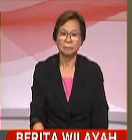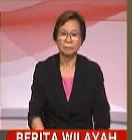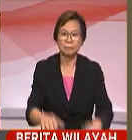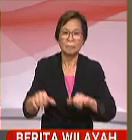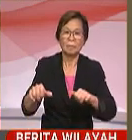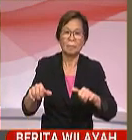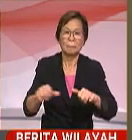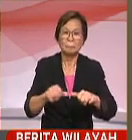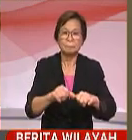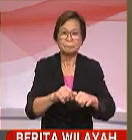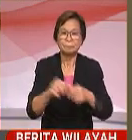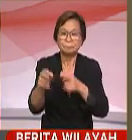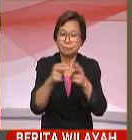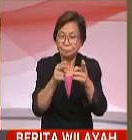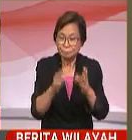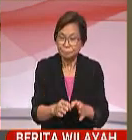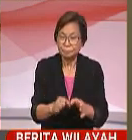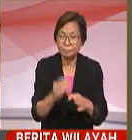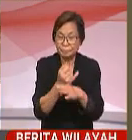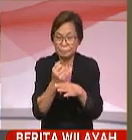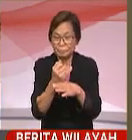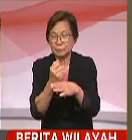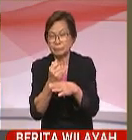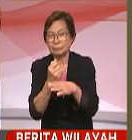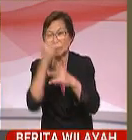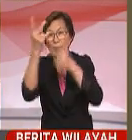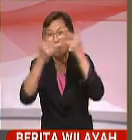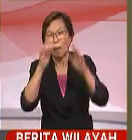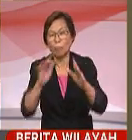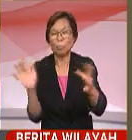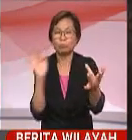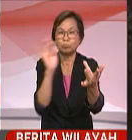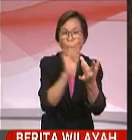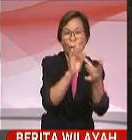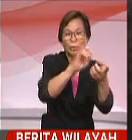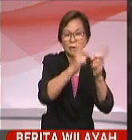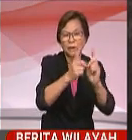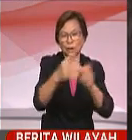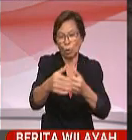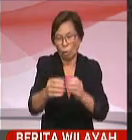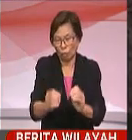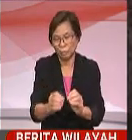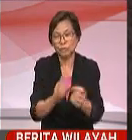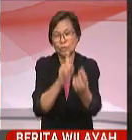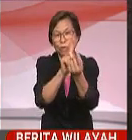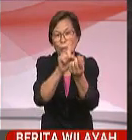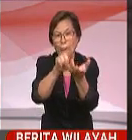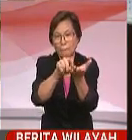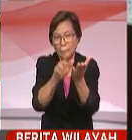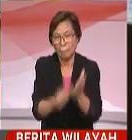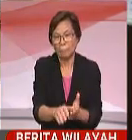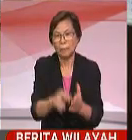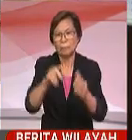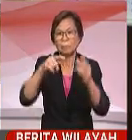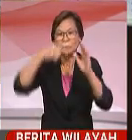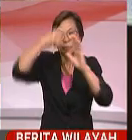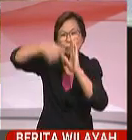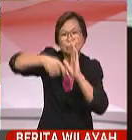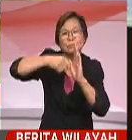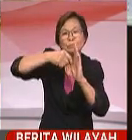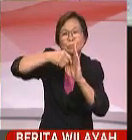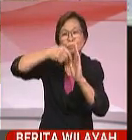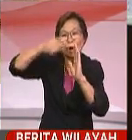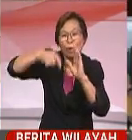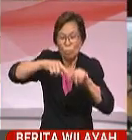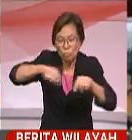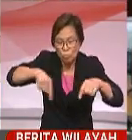Penggiat industri yang berminat boleh berhubung dengan seksyen digital di kementeriannya. Beliau ditemui pemberita selepas rakaman ucapan